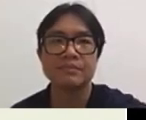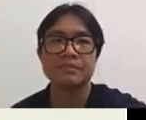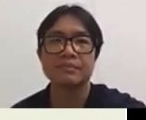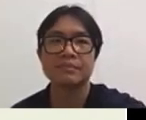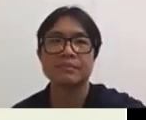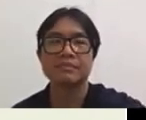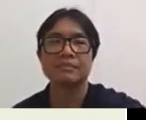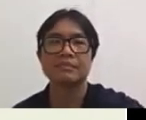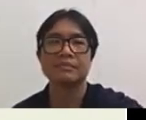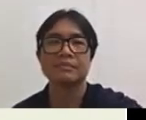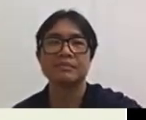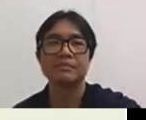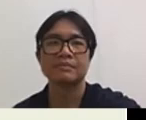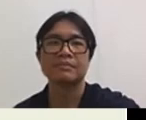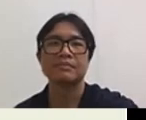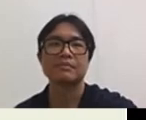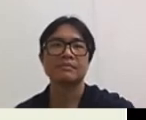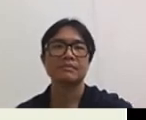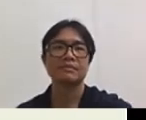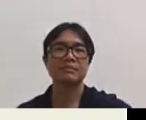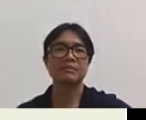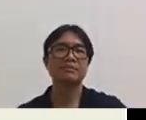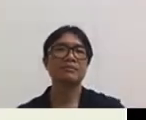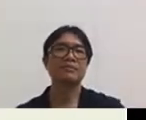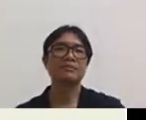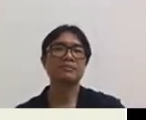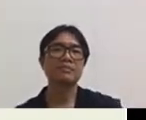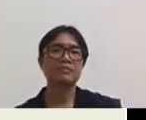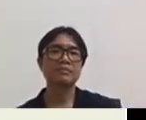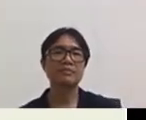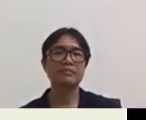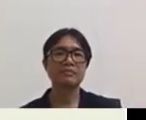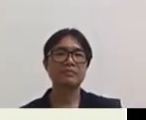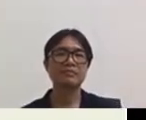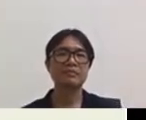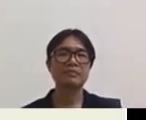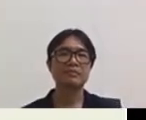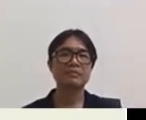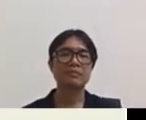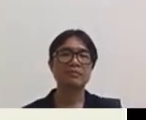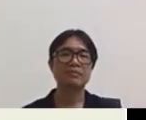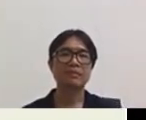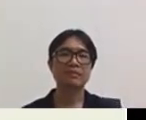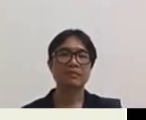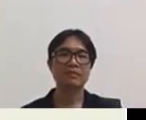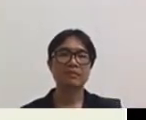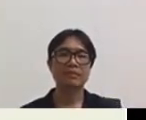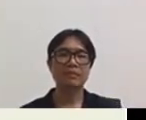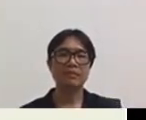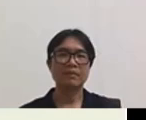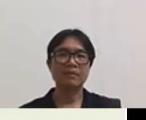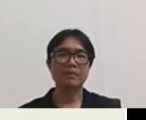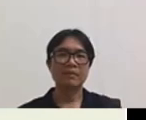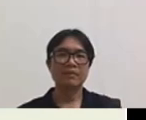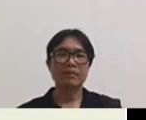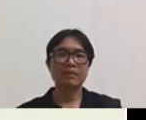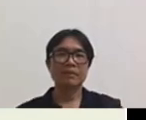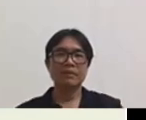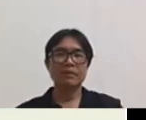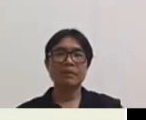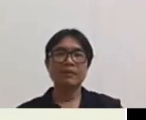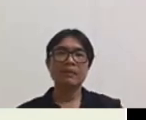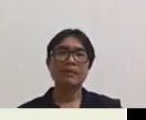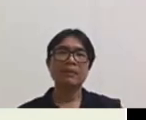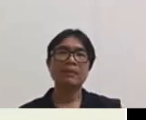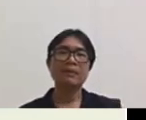dunia itu dipakai secara peyoratif. Maksudnya apa sih? Kata dunia yang dipakai bukan berarti hanya alam